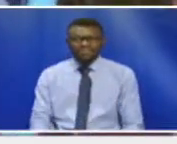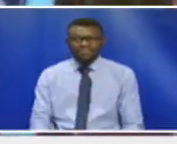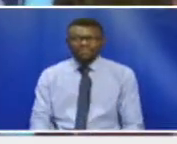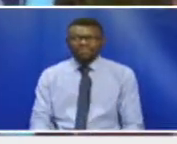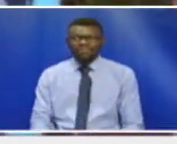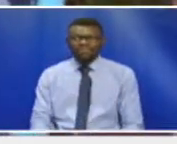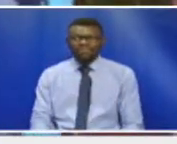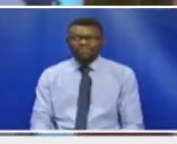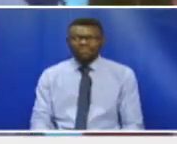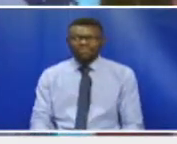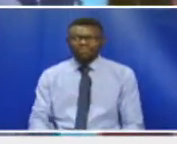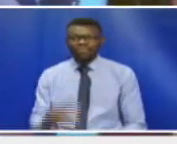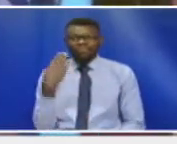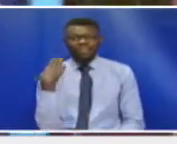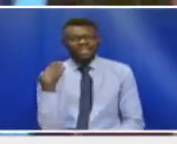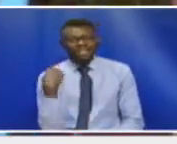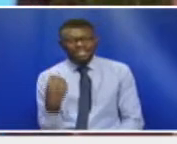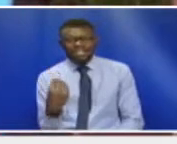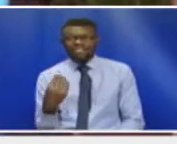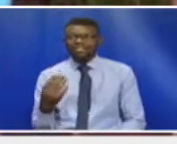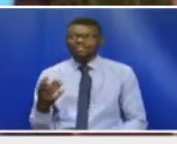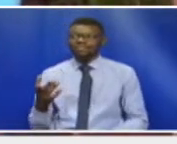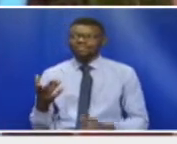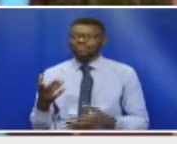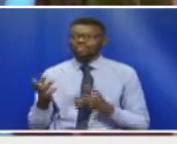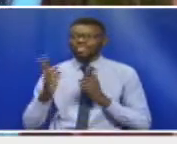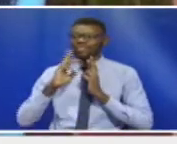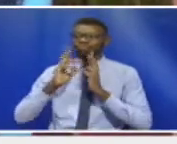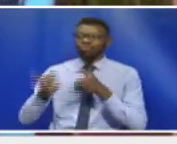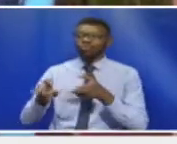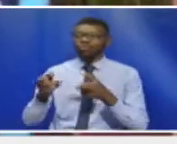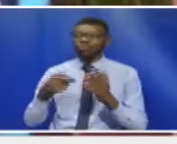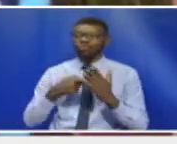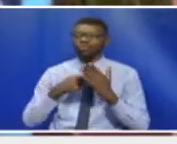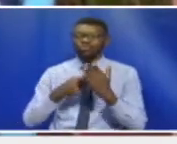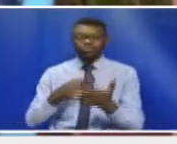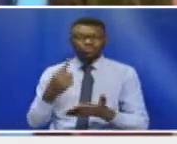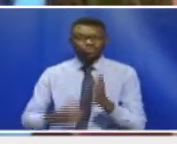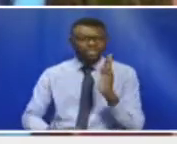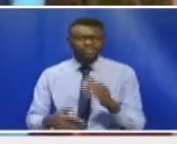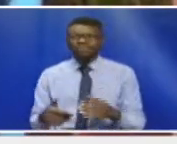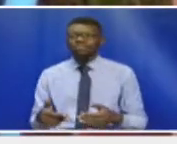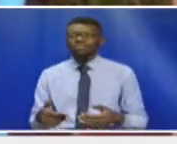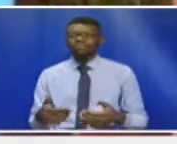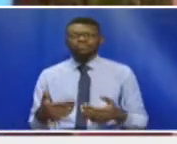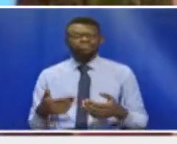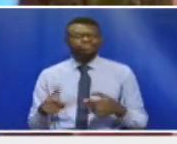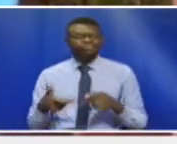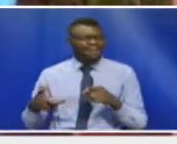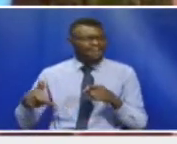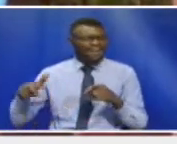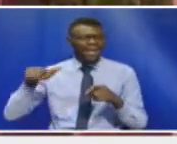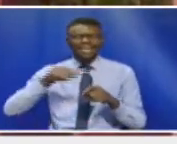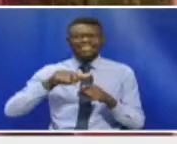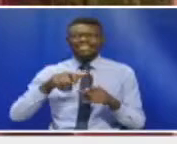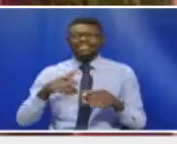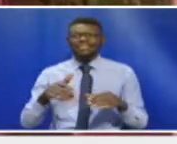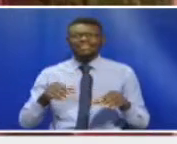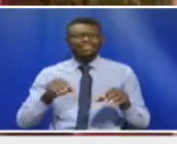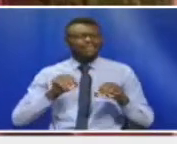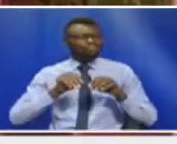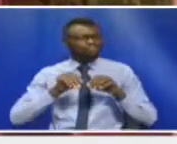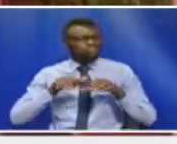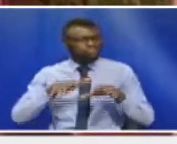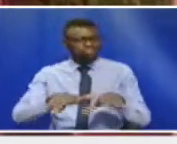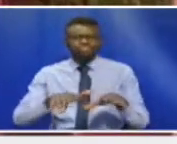Recently evaluated reports have pointed to an exponential rise in infection rates across several